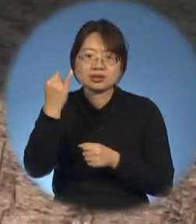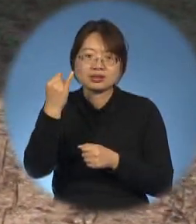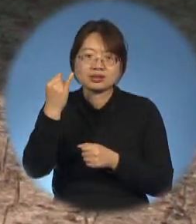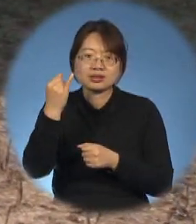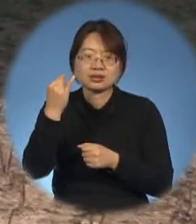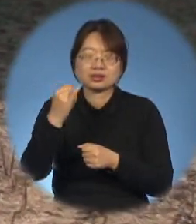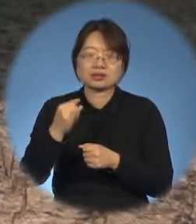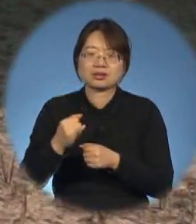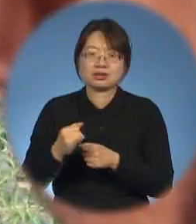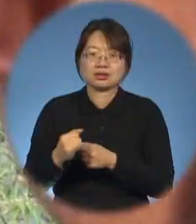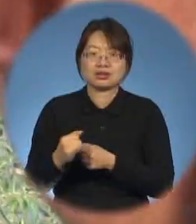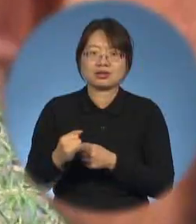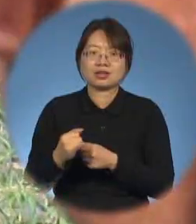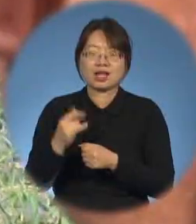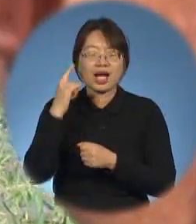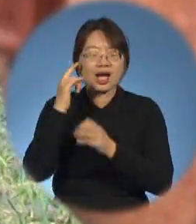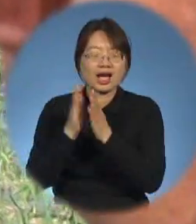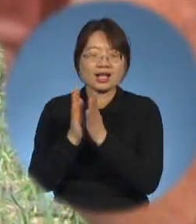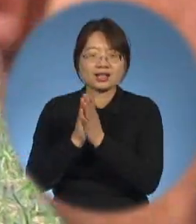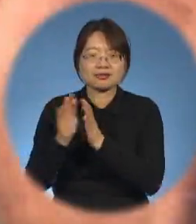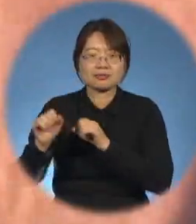청해서 하는 맛이죠